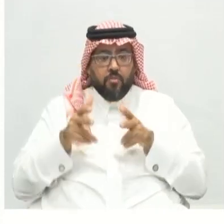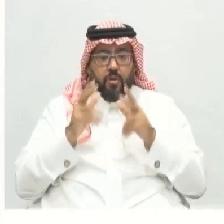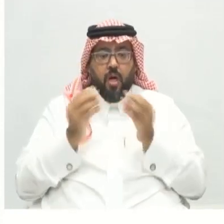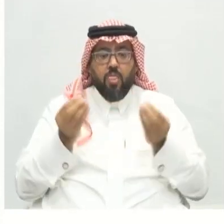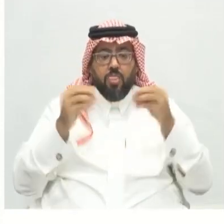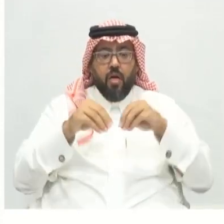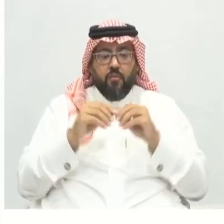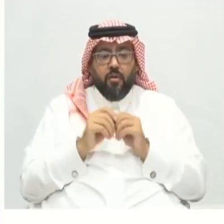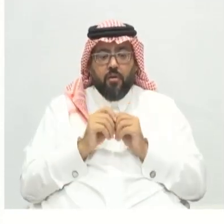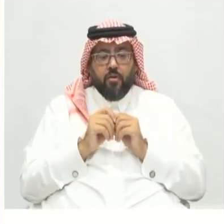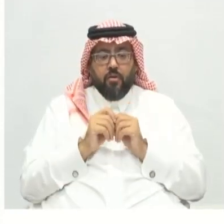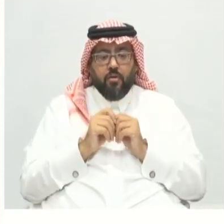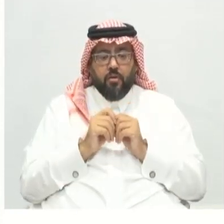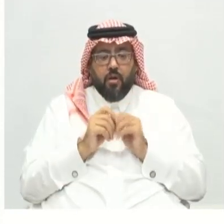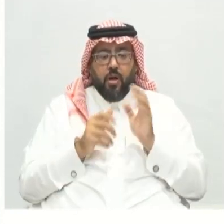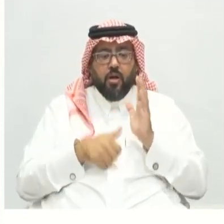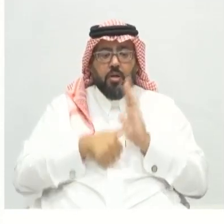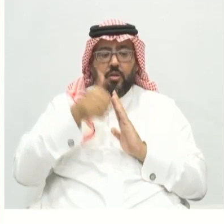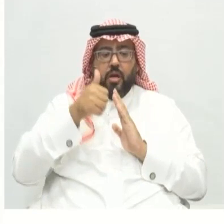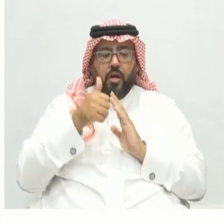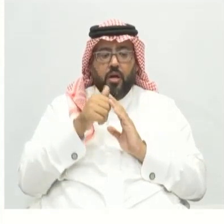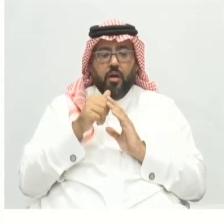اضافه كبيره لنجاح